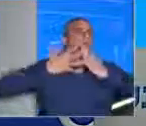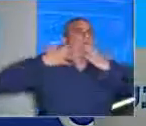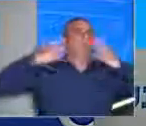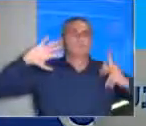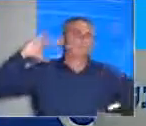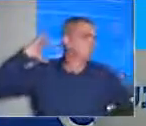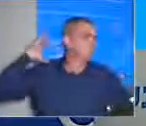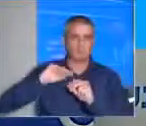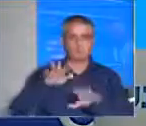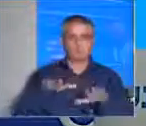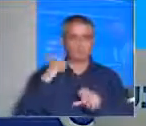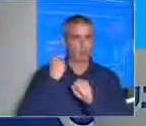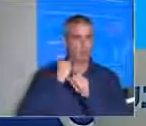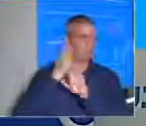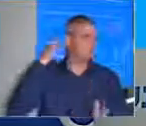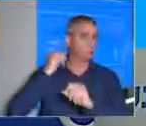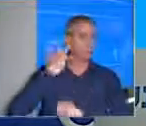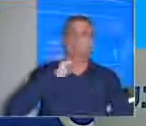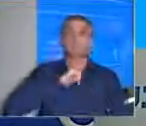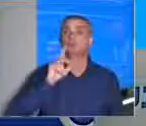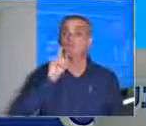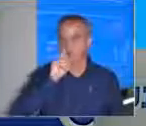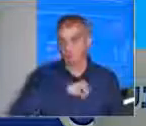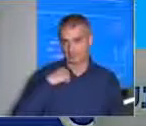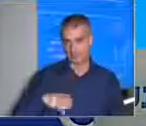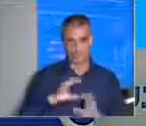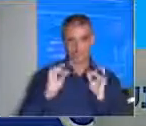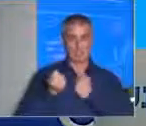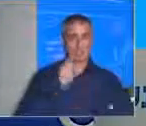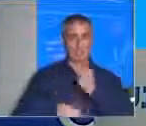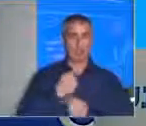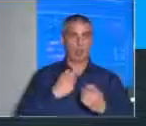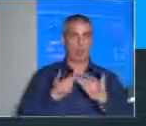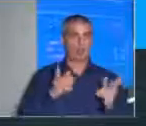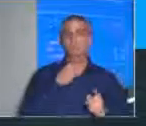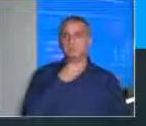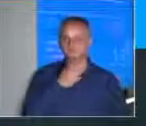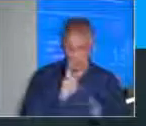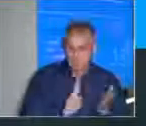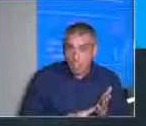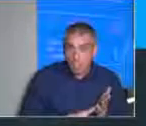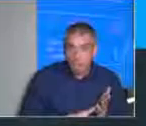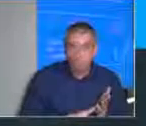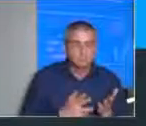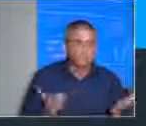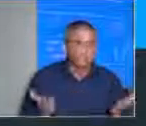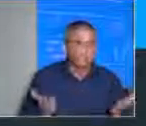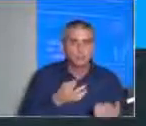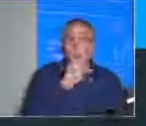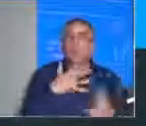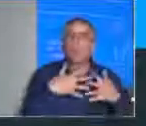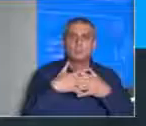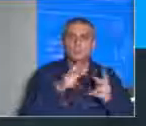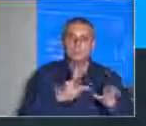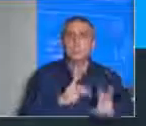מה שהממשלים האמריקאים עשו ב-30 שנה האחרונות, מאז שסין פתחה את הכלכלה שלה, זאת הדרך הנכונה, כי השאלה אם ארצות